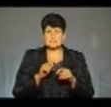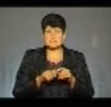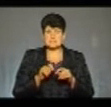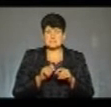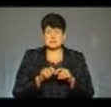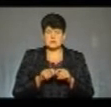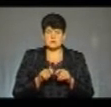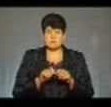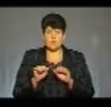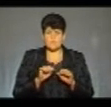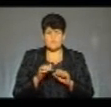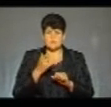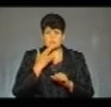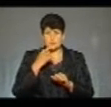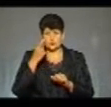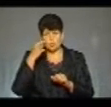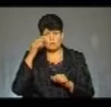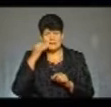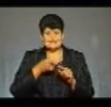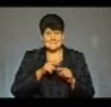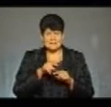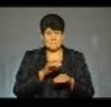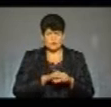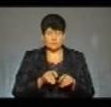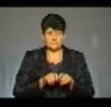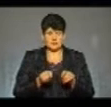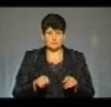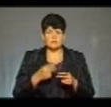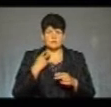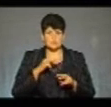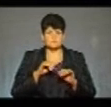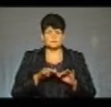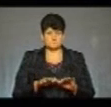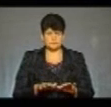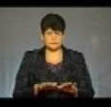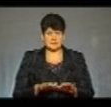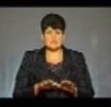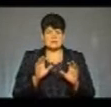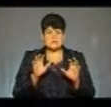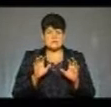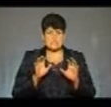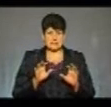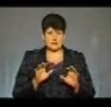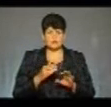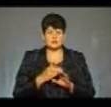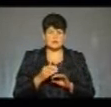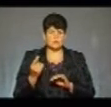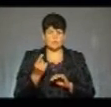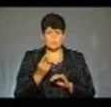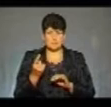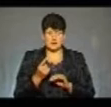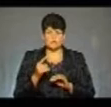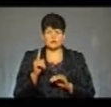головне управління Національної поліції, за цим фактом порушило кримінальне провадження за статтею, частиною 1